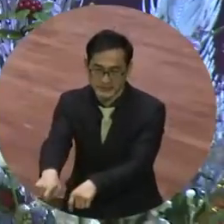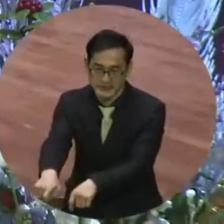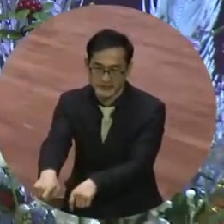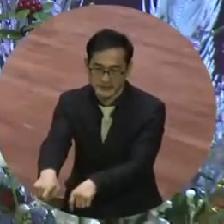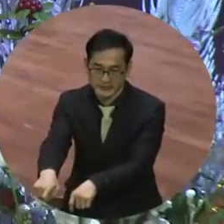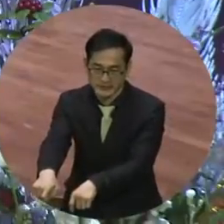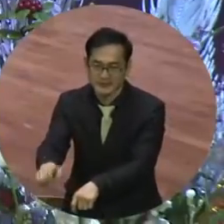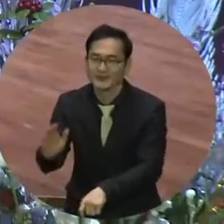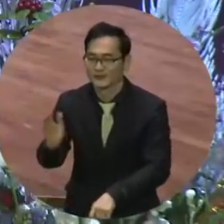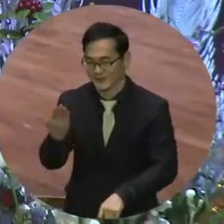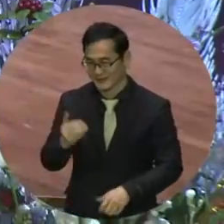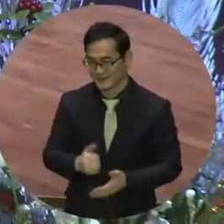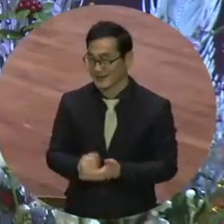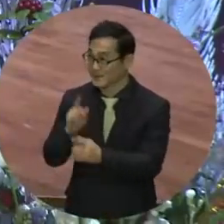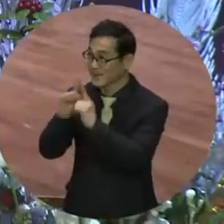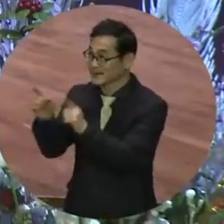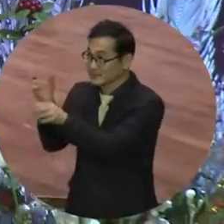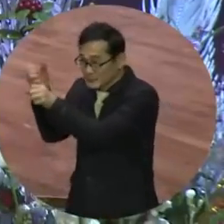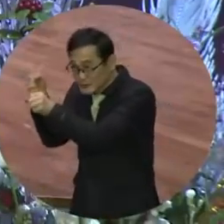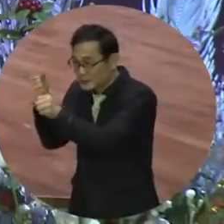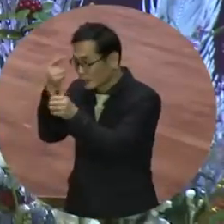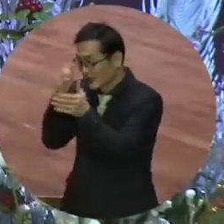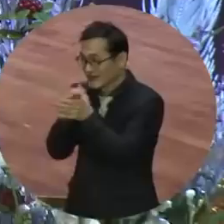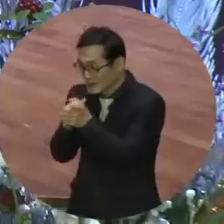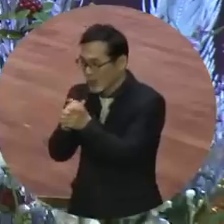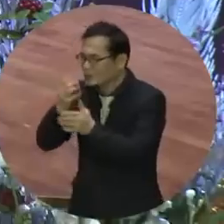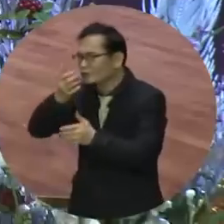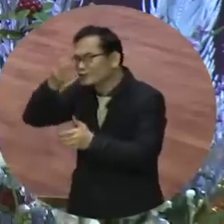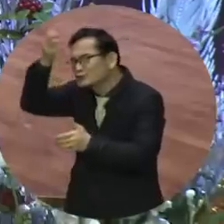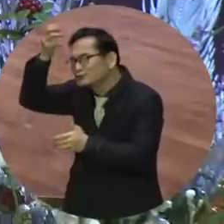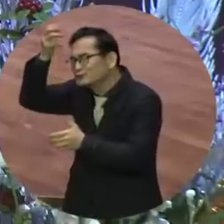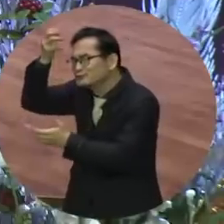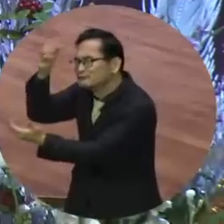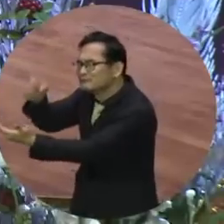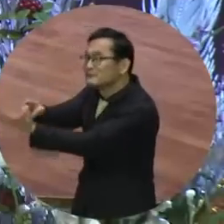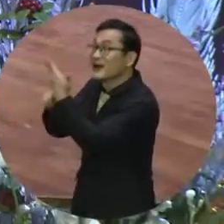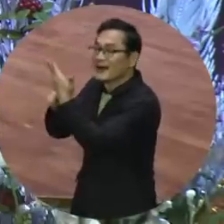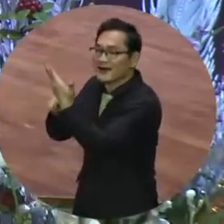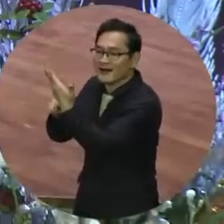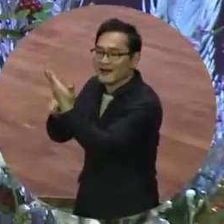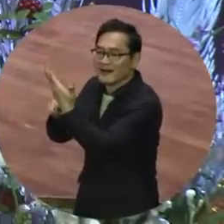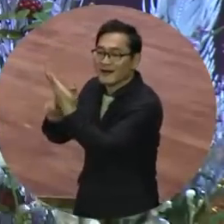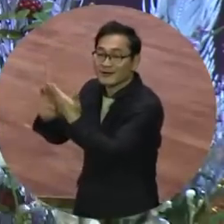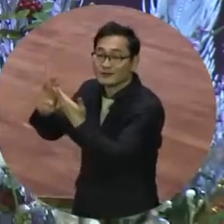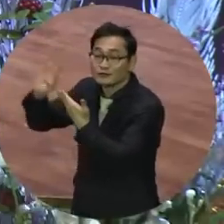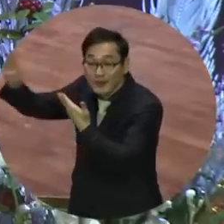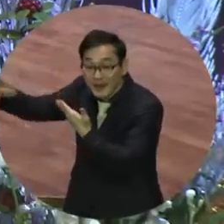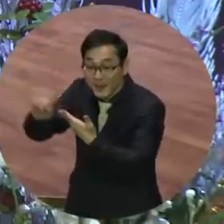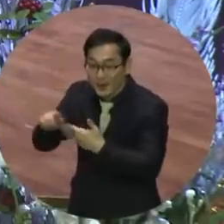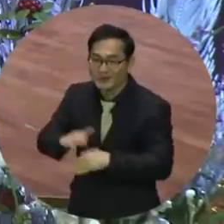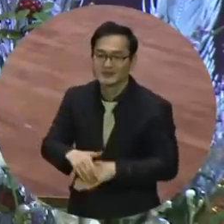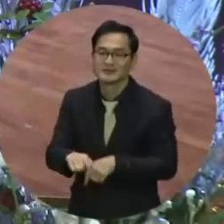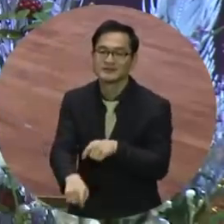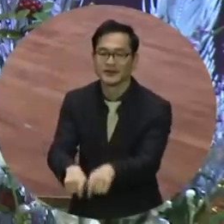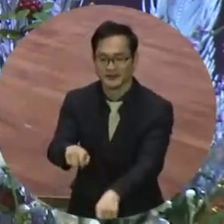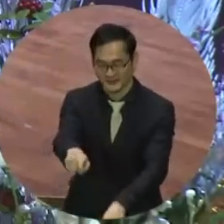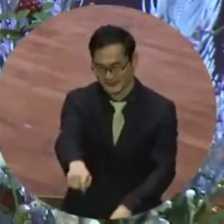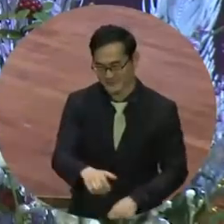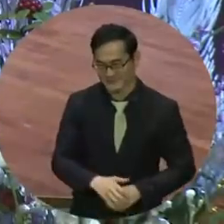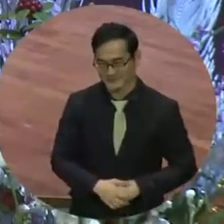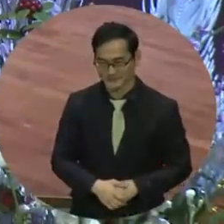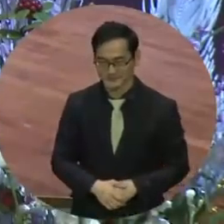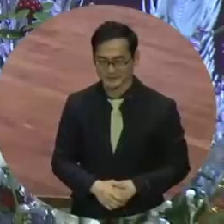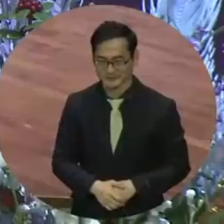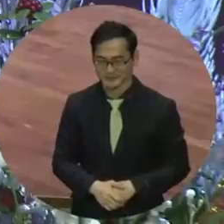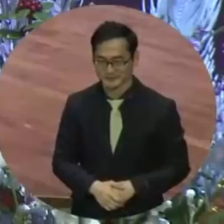말씀을 잡고 그것을 잡고 기도하고 꿈을 꾸면서 비전을 가지고 하나님의 앞에 이제는 끝나는 것이 아니라 실현해야